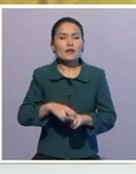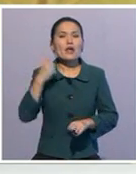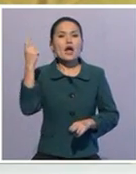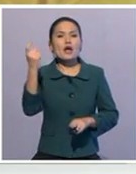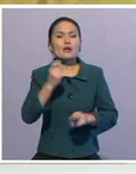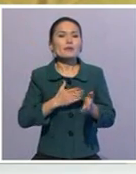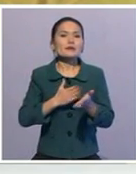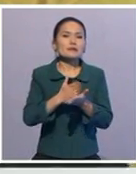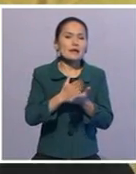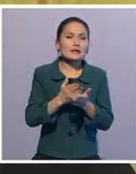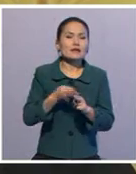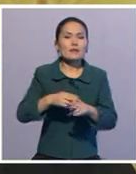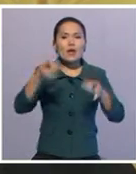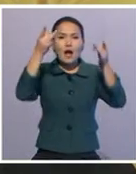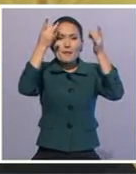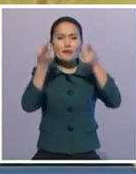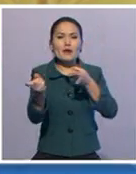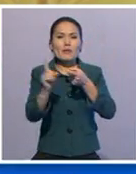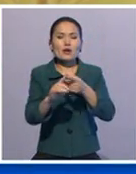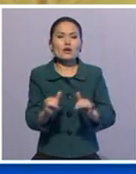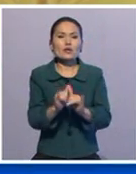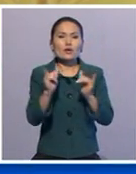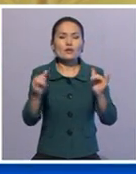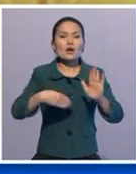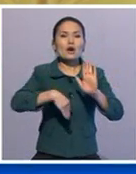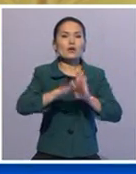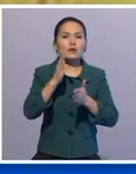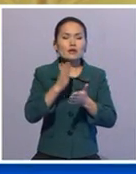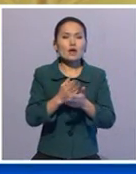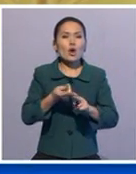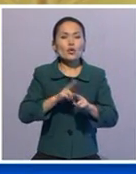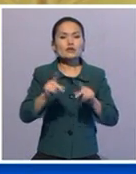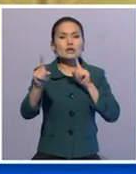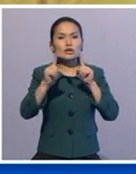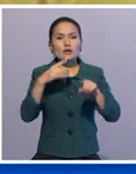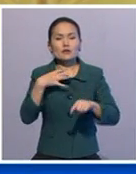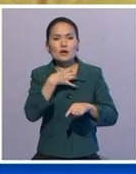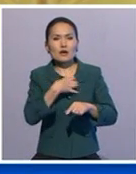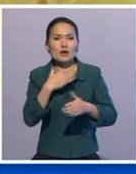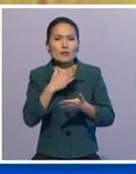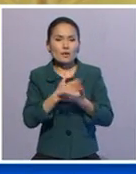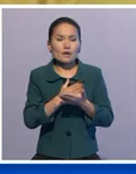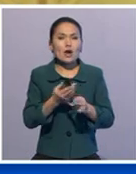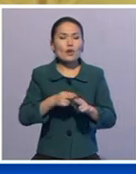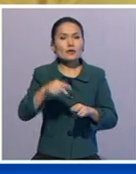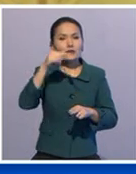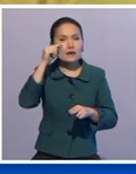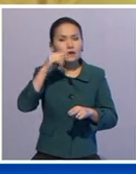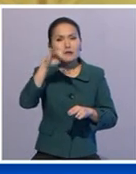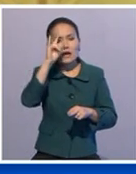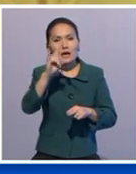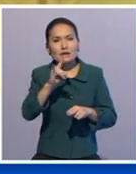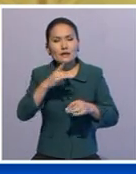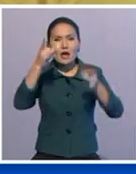экономикалық саяси ғана емес, мәдени байланысы да артып келеді. Бұл жиынның маңызы зор. Осы басқосулардың нәтижесінде осы мемлекеттерде әр елдің мәдени